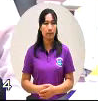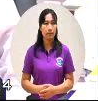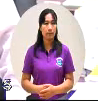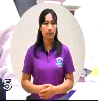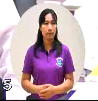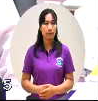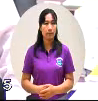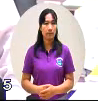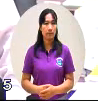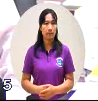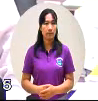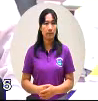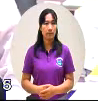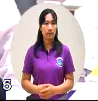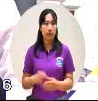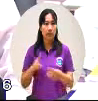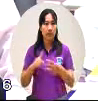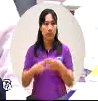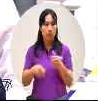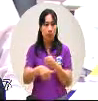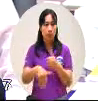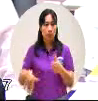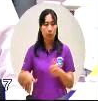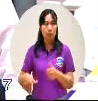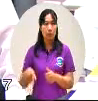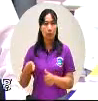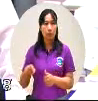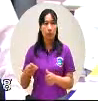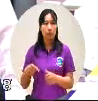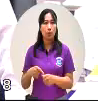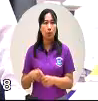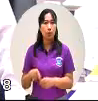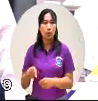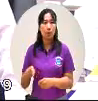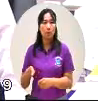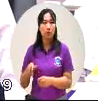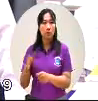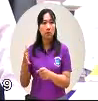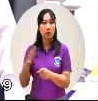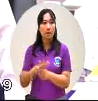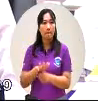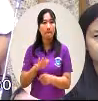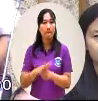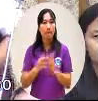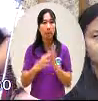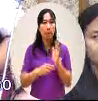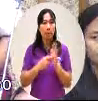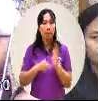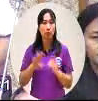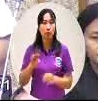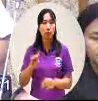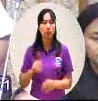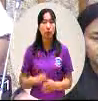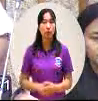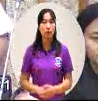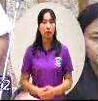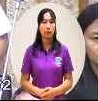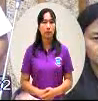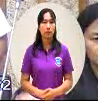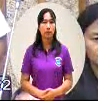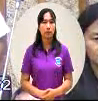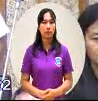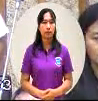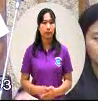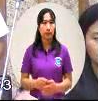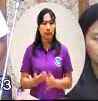我们主委还有等一下农业局看看啊，再补充一下。 好，谢谢议长，谢谢柯议员哈。